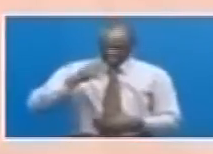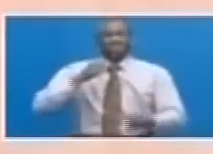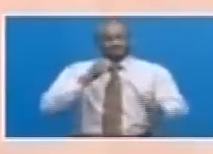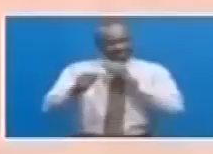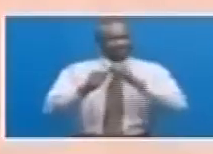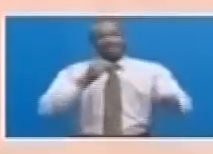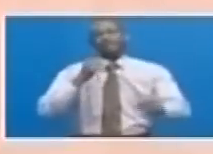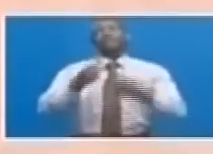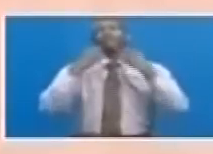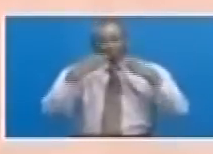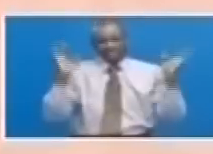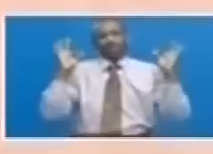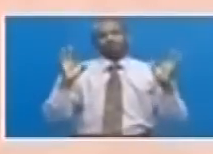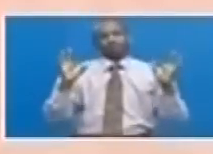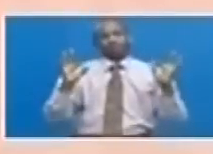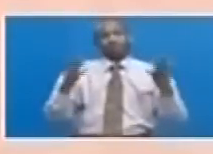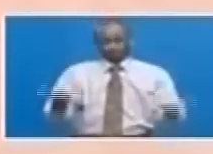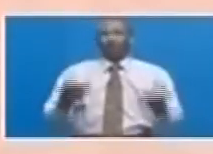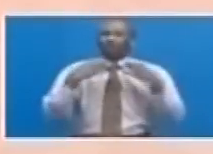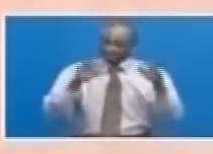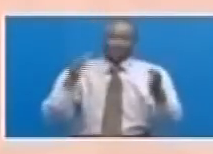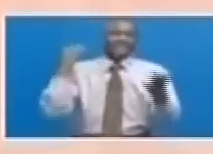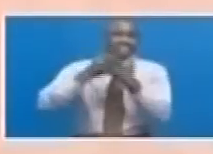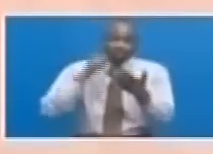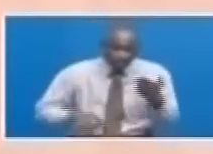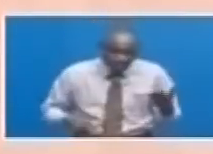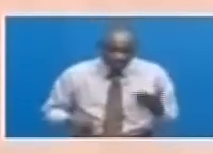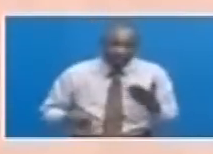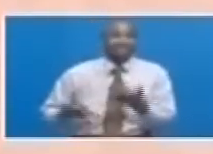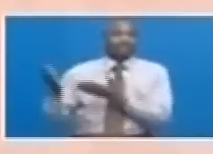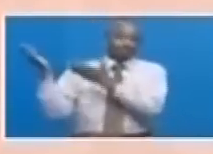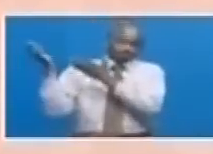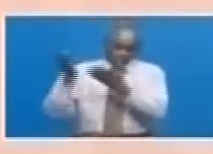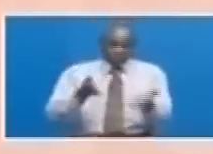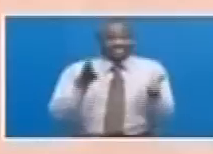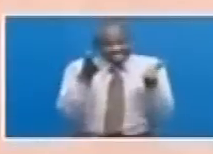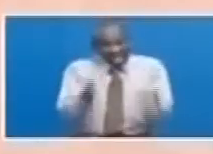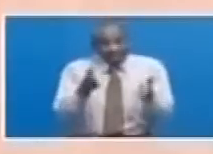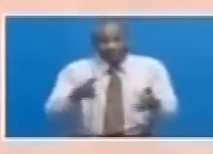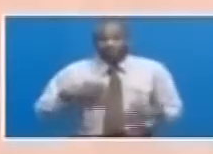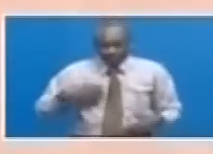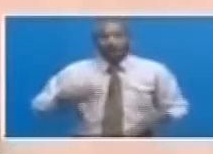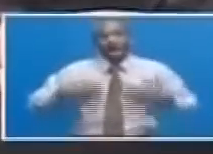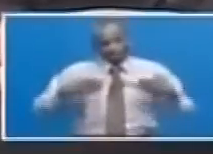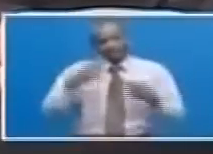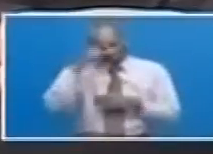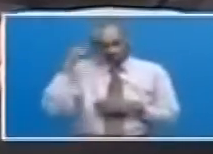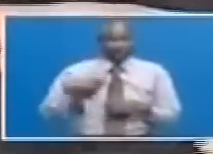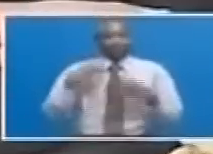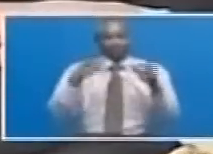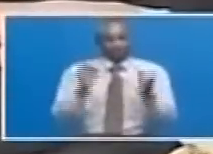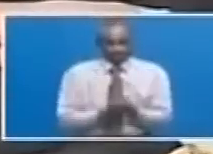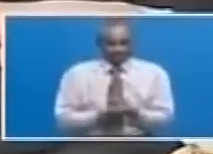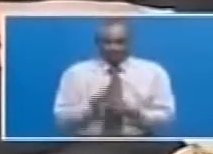tulipigania uhuru huu mpaka ukaja, sasa tunafurahia uhuru.